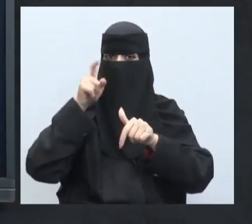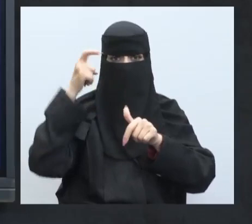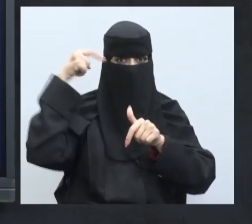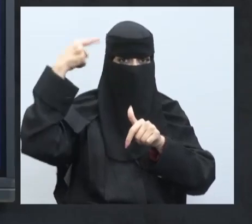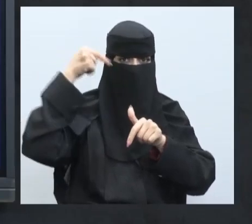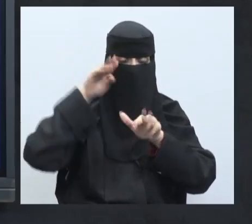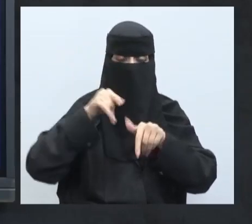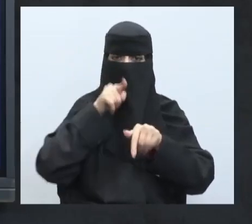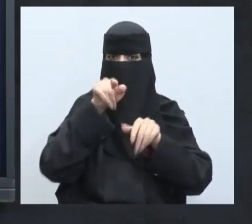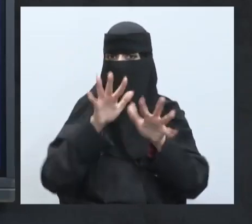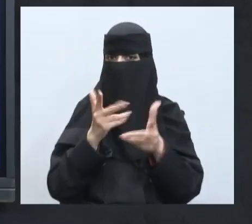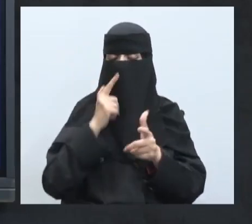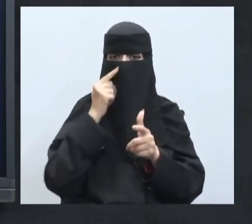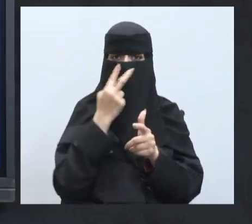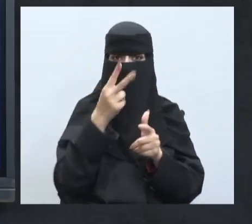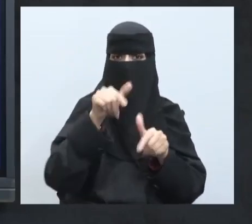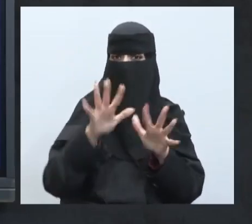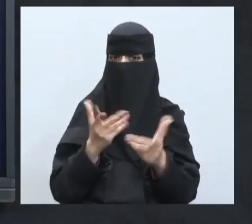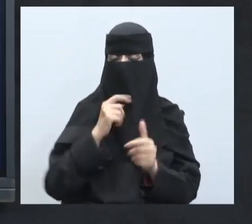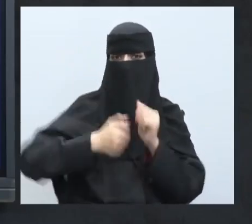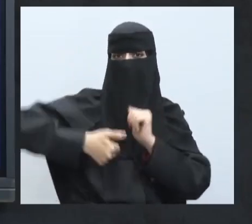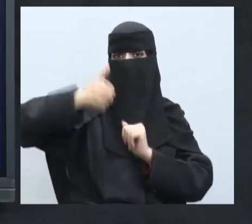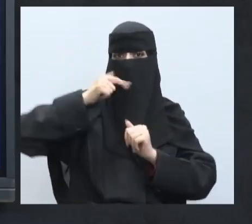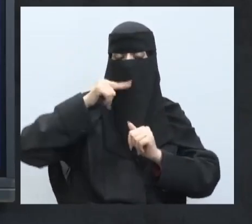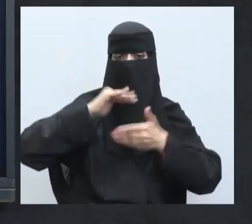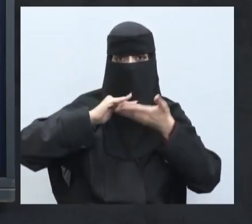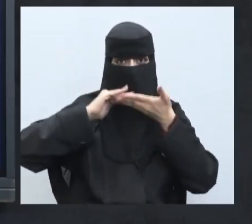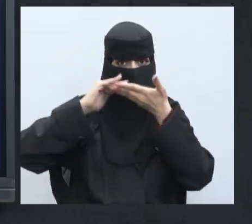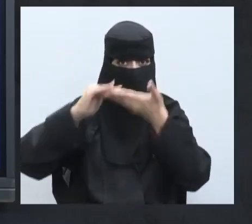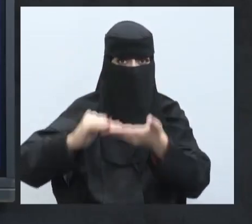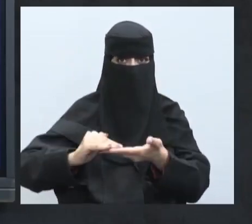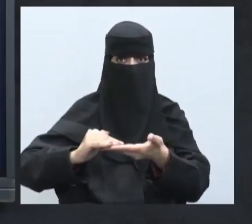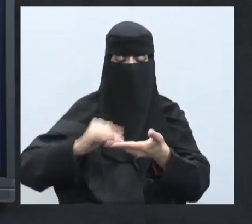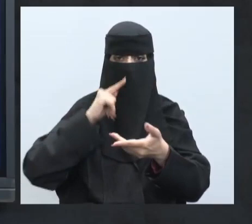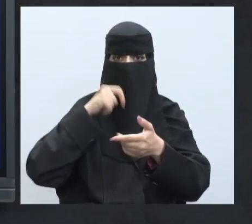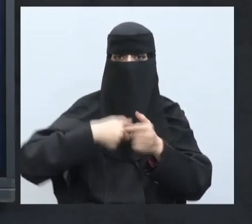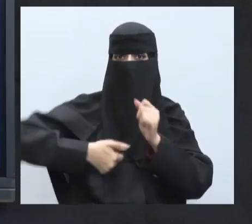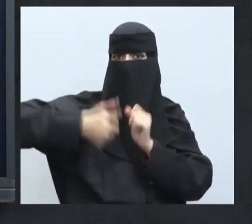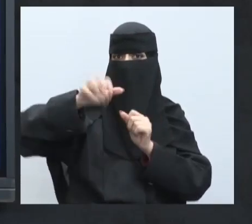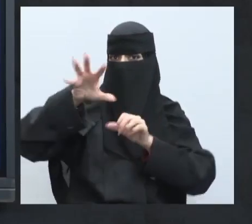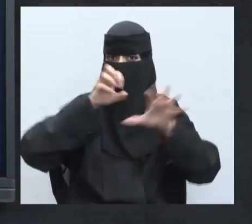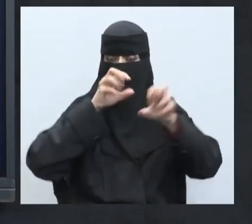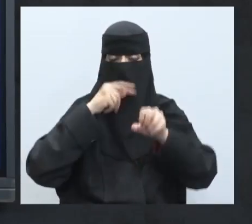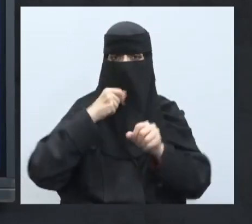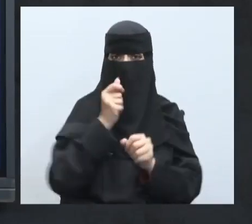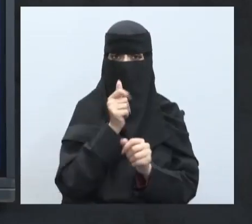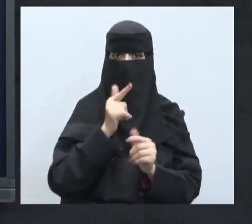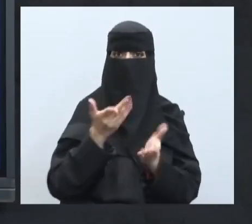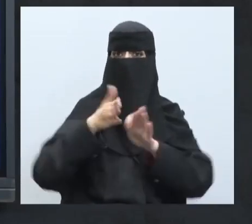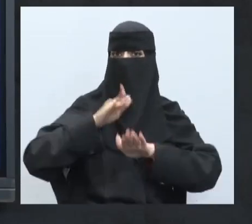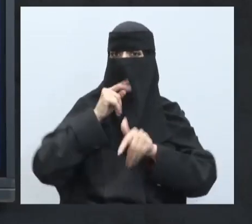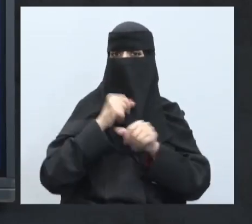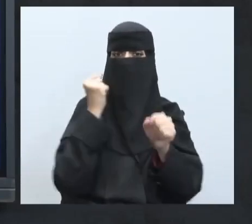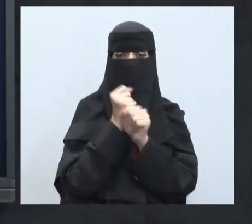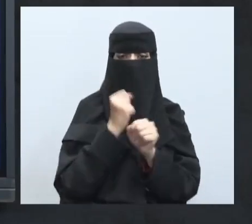اسهام هل افضل اسهام ان تجعل الموظفين يعملون لكي نحقق اكبر ربح ام نعمل وفق فريق